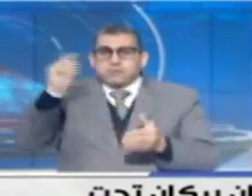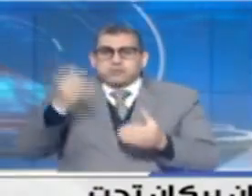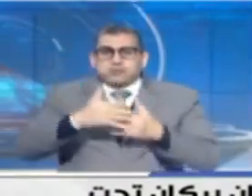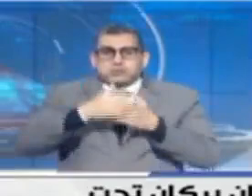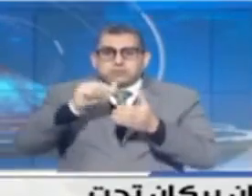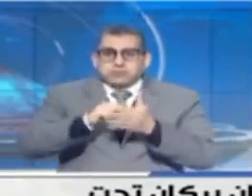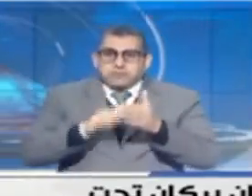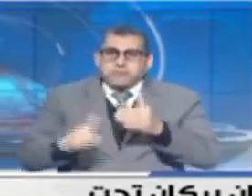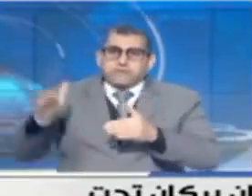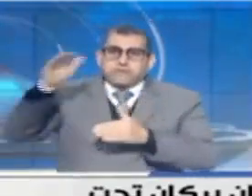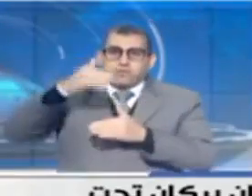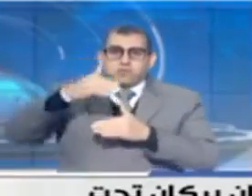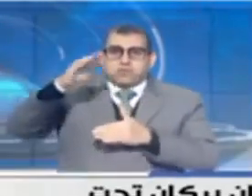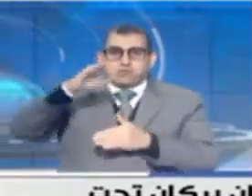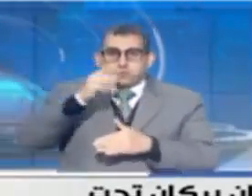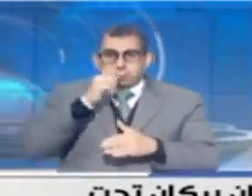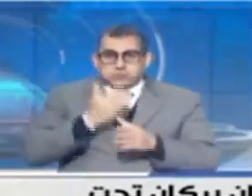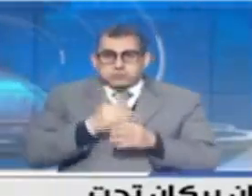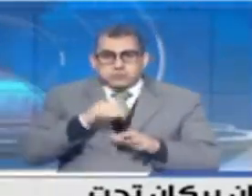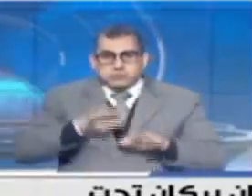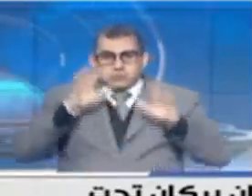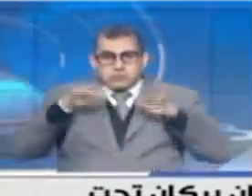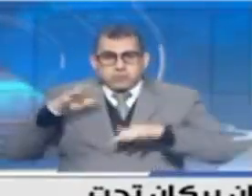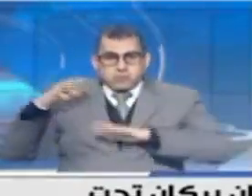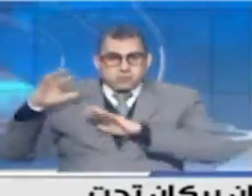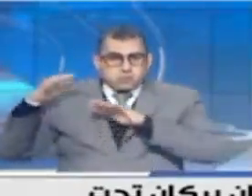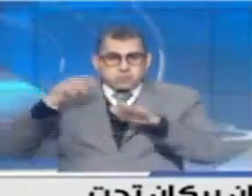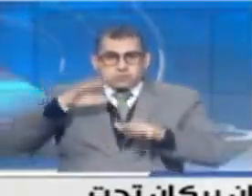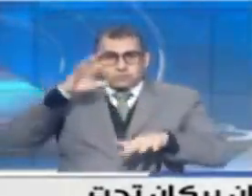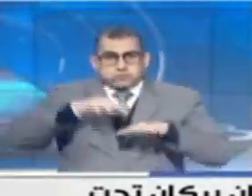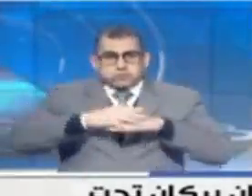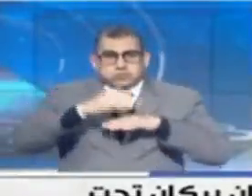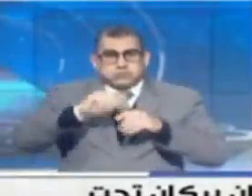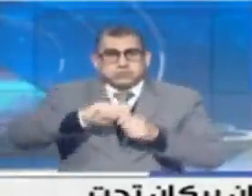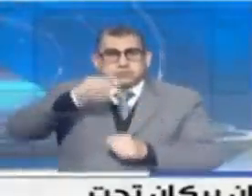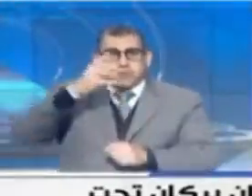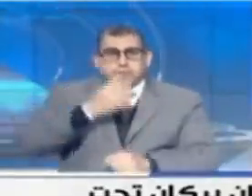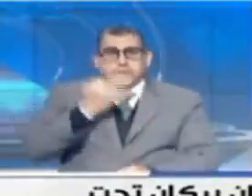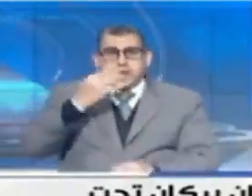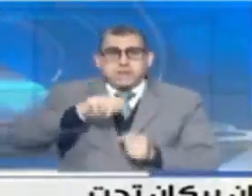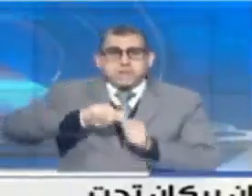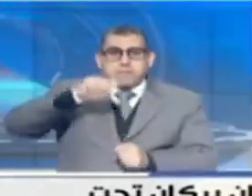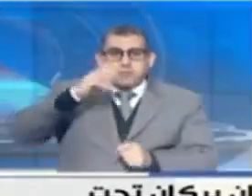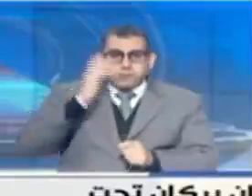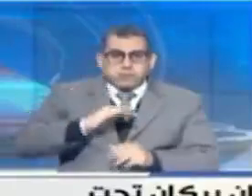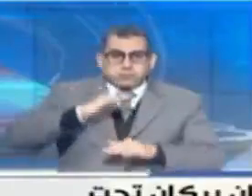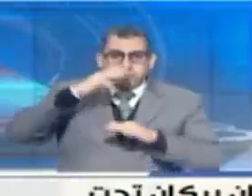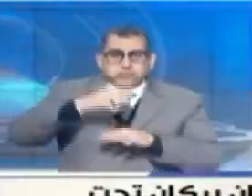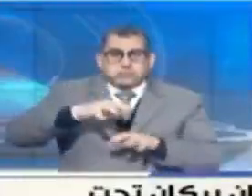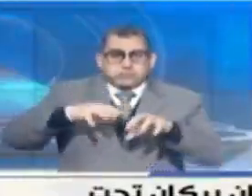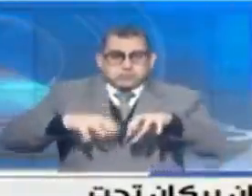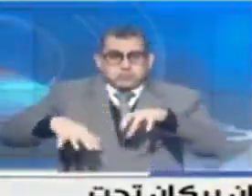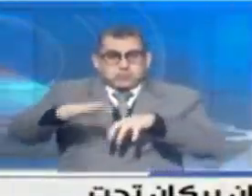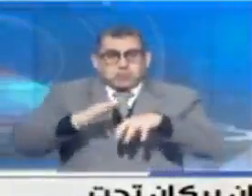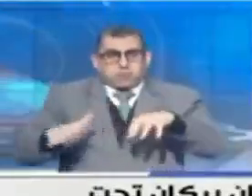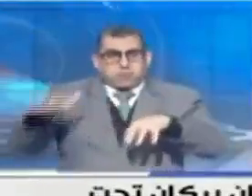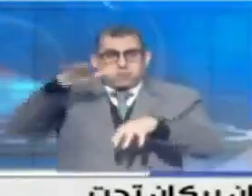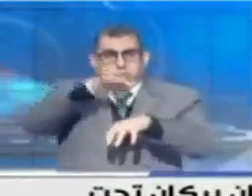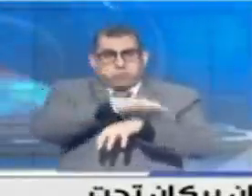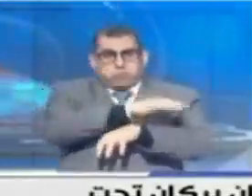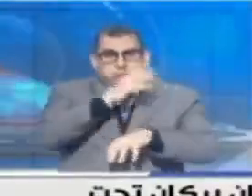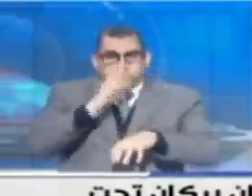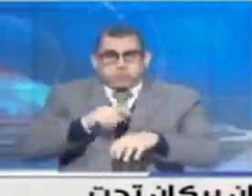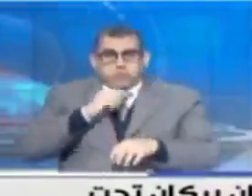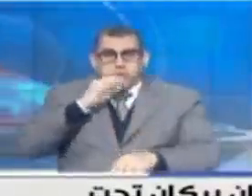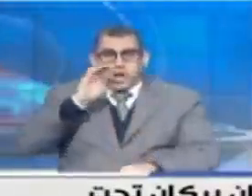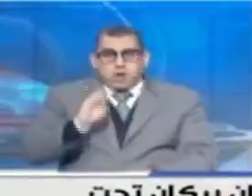مرتفعة، مشيرة إلى أن موجات تسونامي يبلغ ارتفاعها 3 أمتار قد تضرب بعض الجزر الأخرى الواقعة جنوب غرب